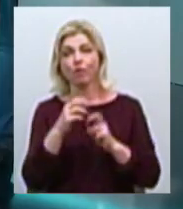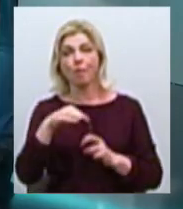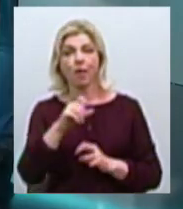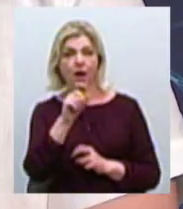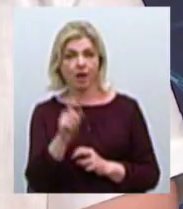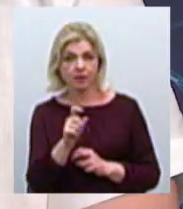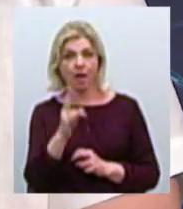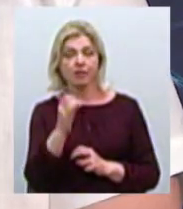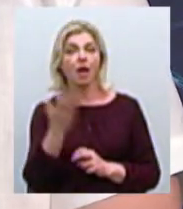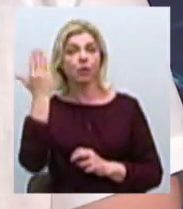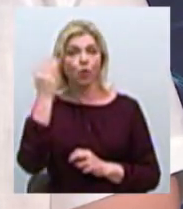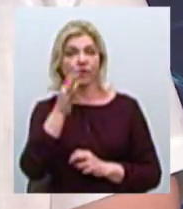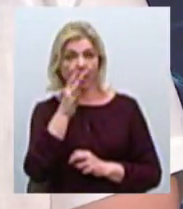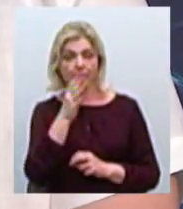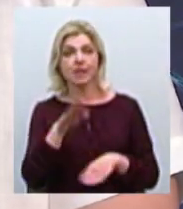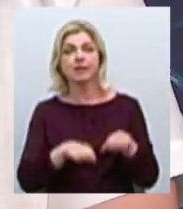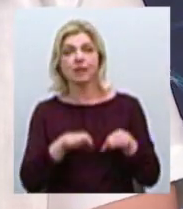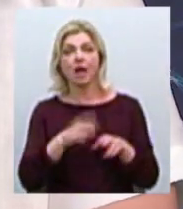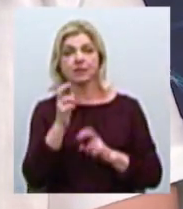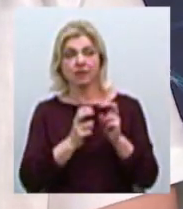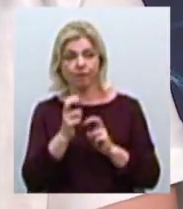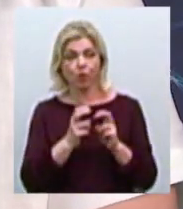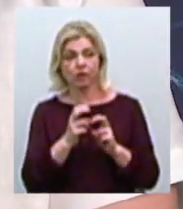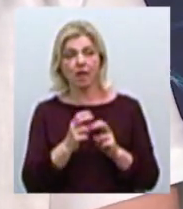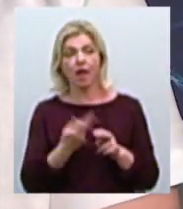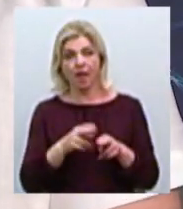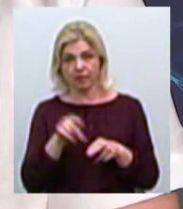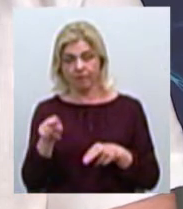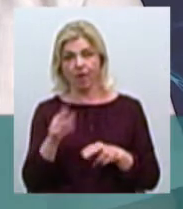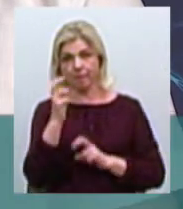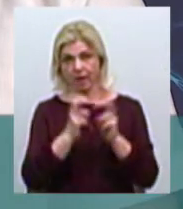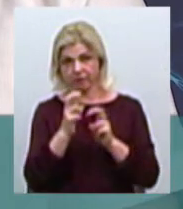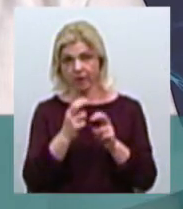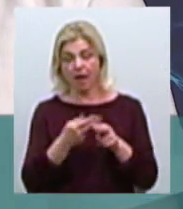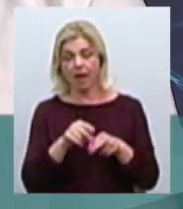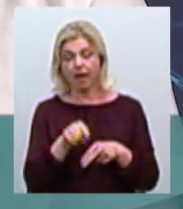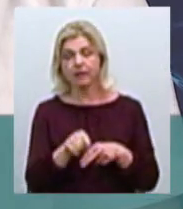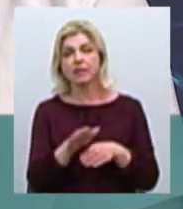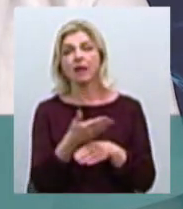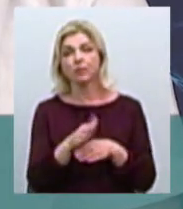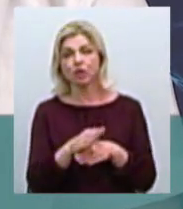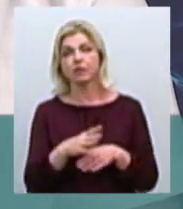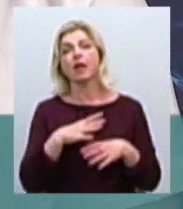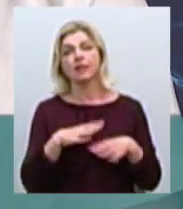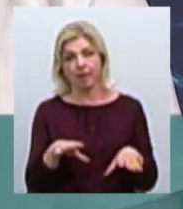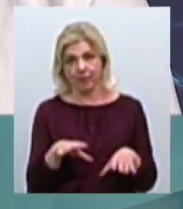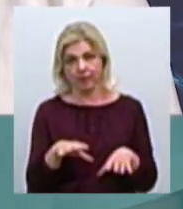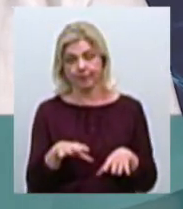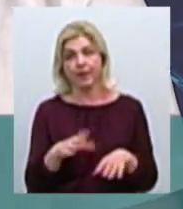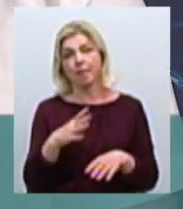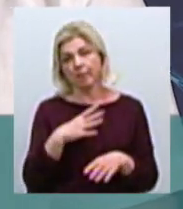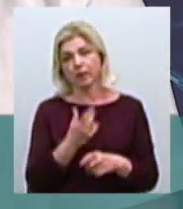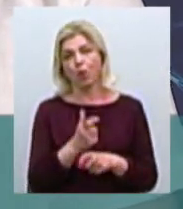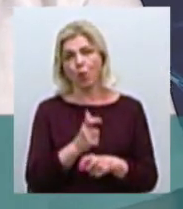на складах завода данного производителя или этой запчасти в этом производителе не было. Был очень